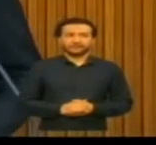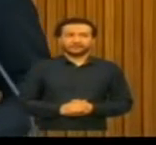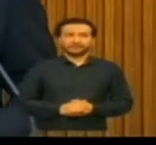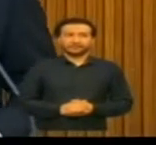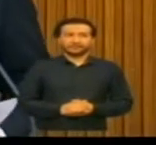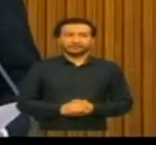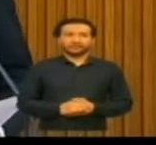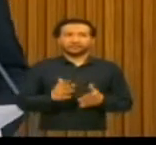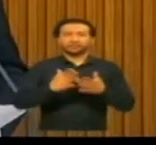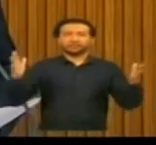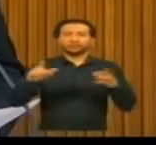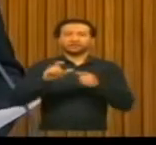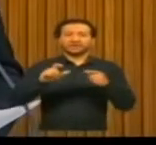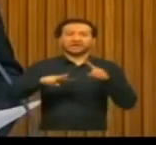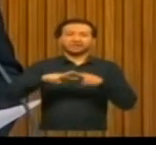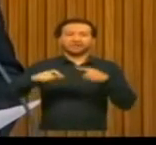büyük şair Ahmet Erhan'ın